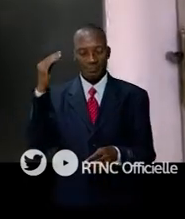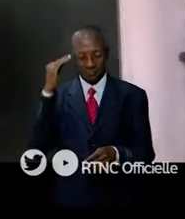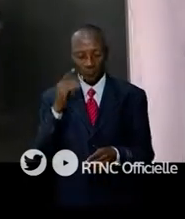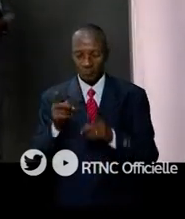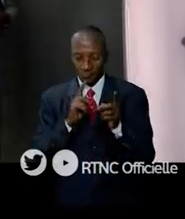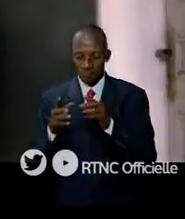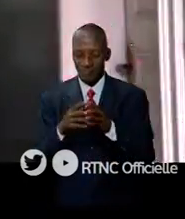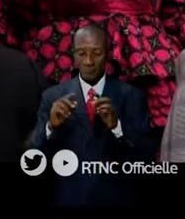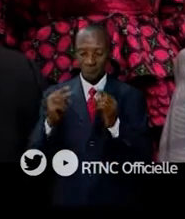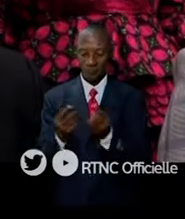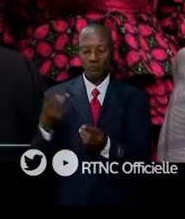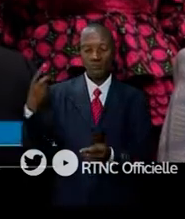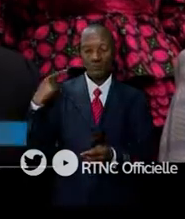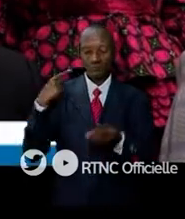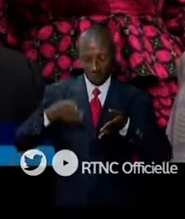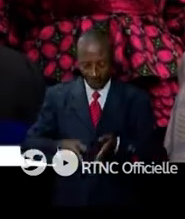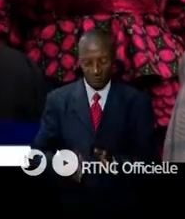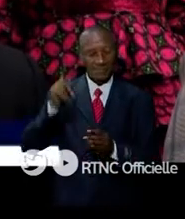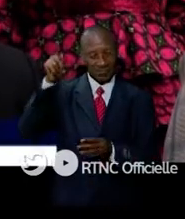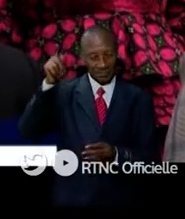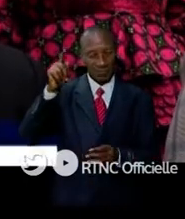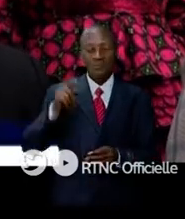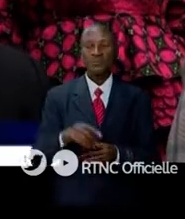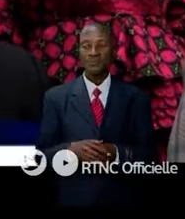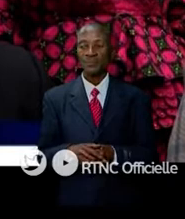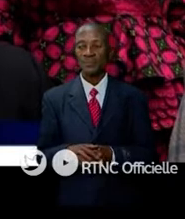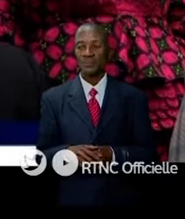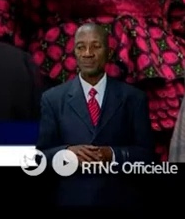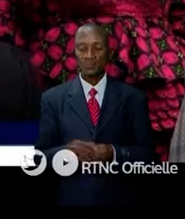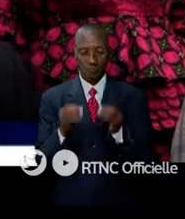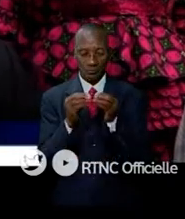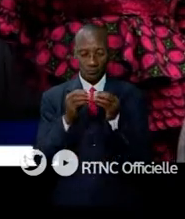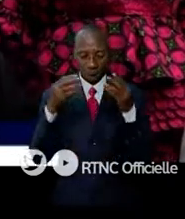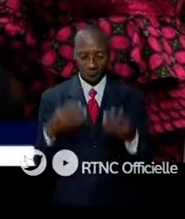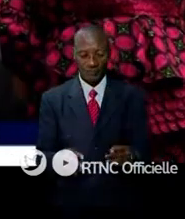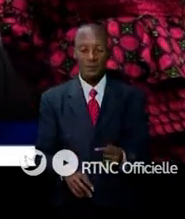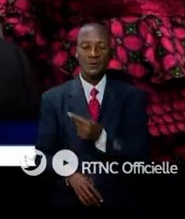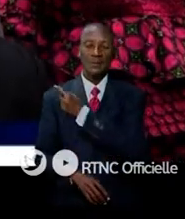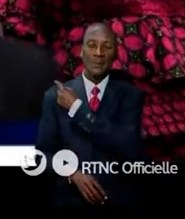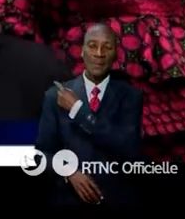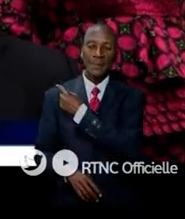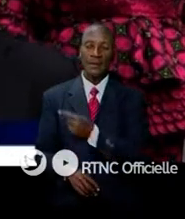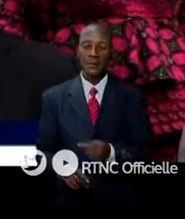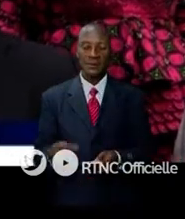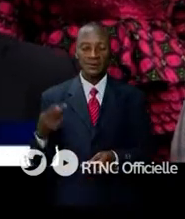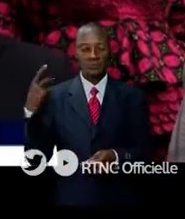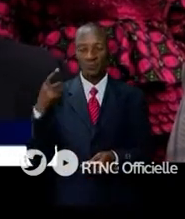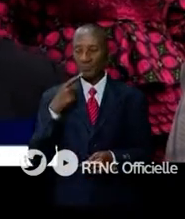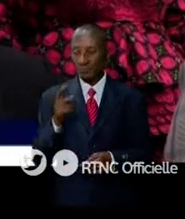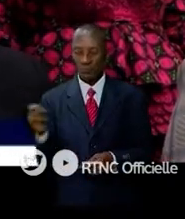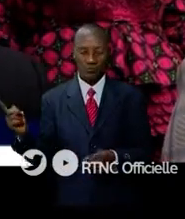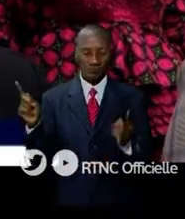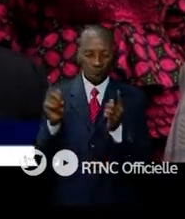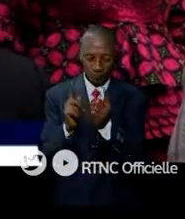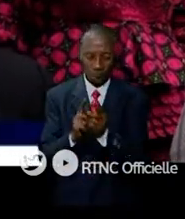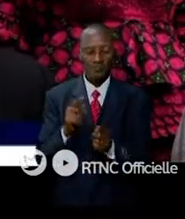voir la VPM par rapport aux projets prioritaires à l'impact visible dans toutes les provinces. Et comme